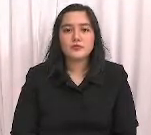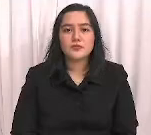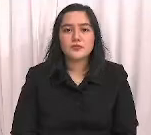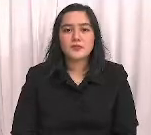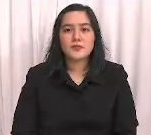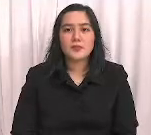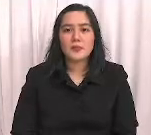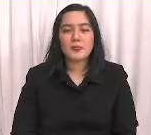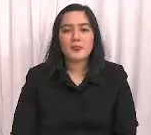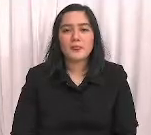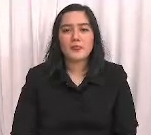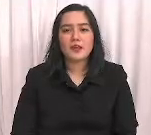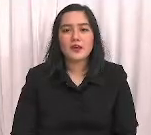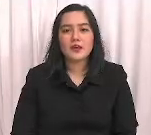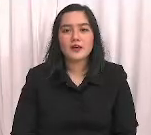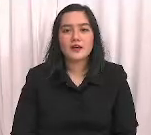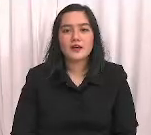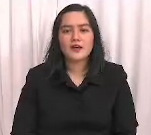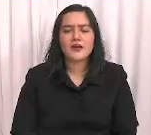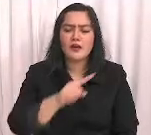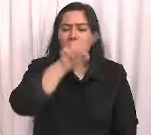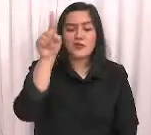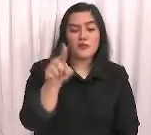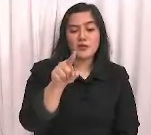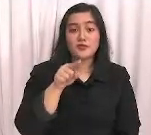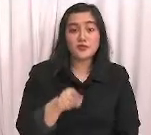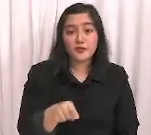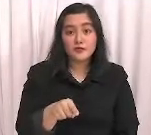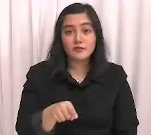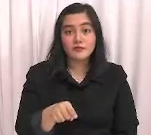experience, kapatid, eh, ang tanong niya, who can find?